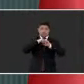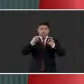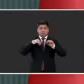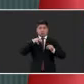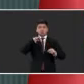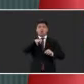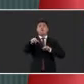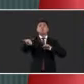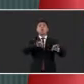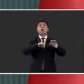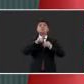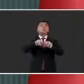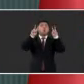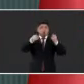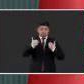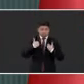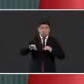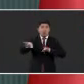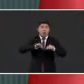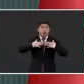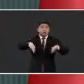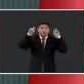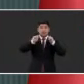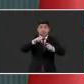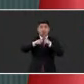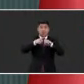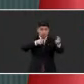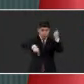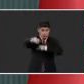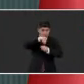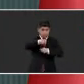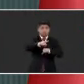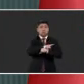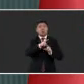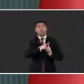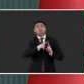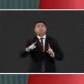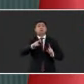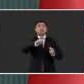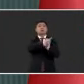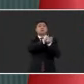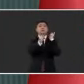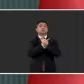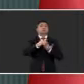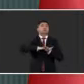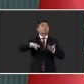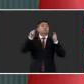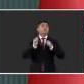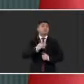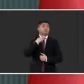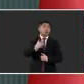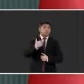yönünü kendimizin belirlediği bir politikayla süreci tam tersine çevirmeyi başardık.